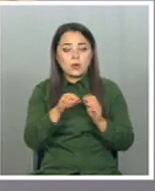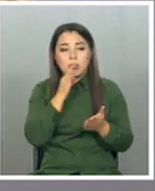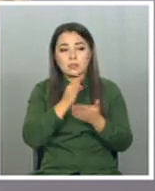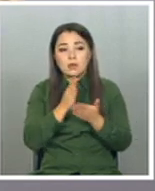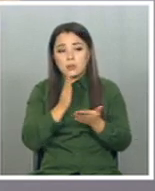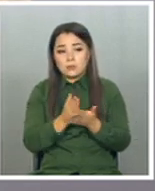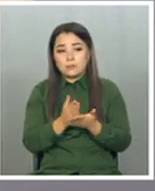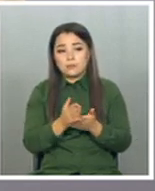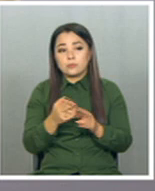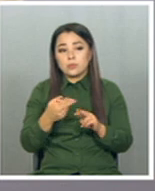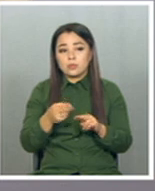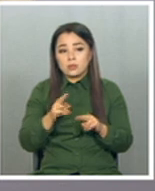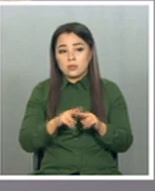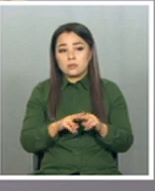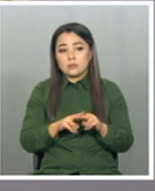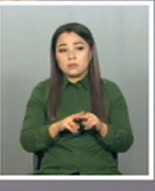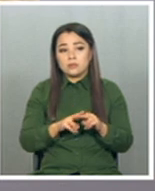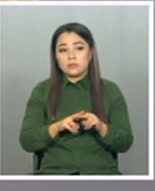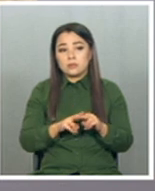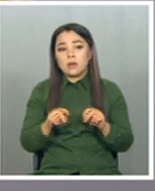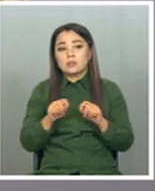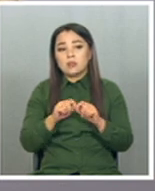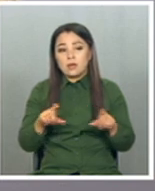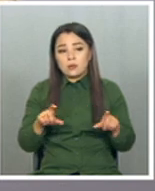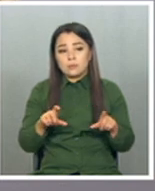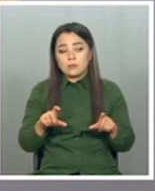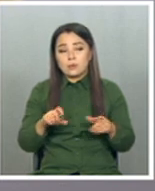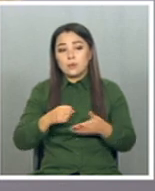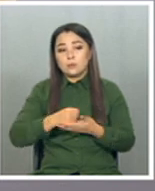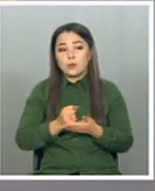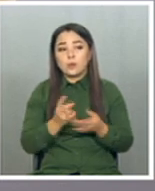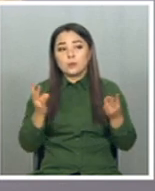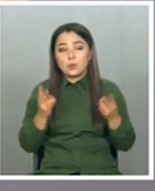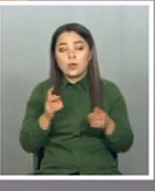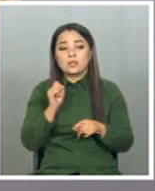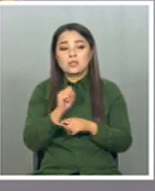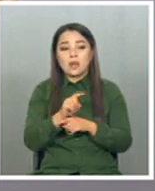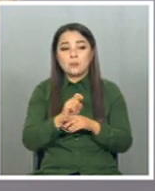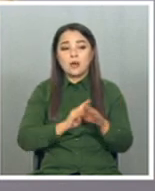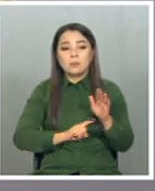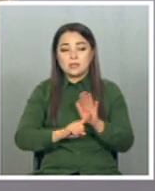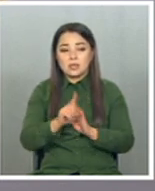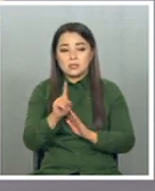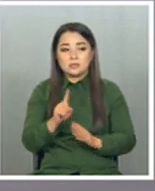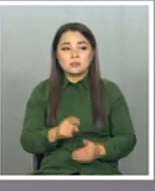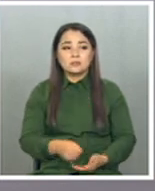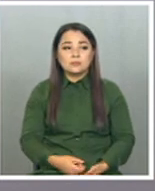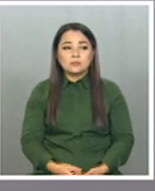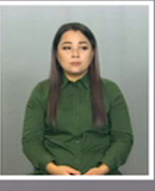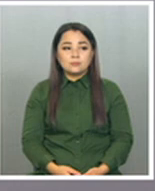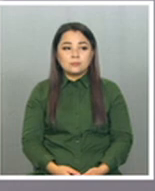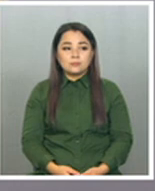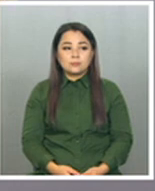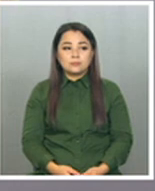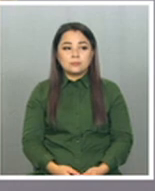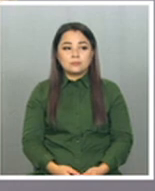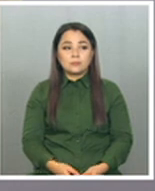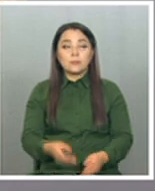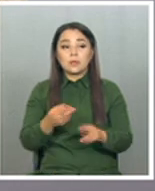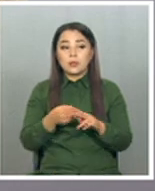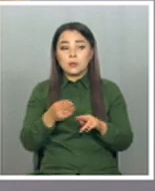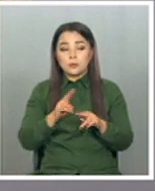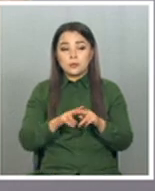Оқушылар, енді сабағымызды бекіту үшін келесі тапсырманы орындайық. Бұл тапсырмада